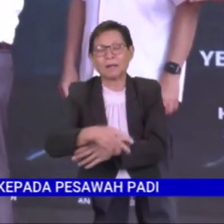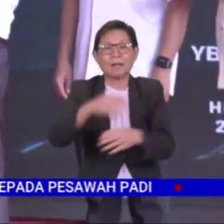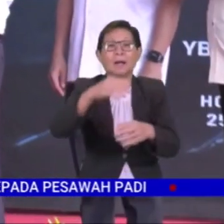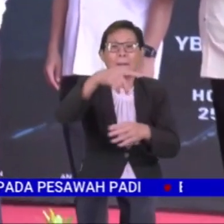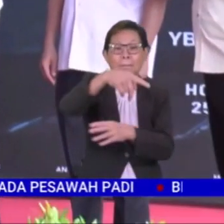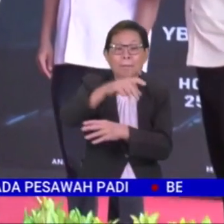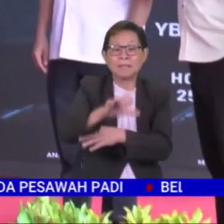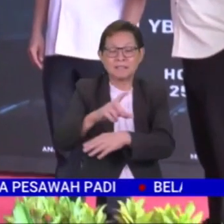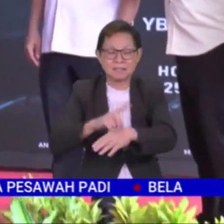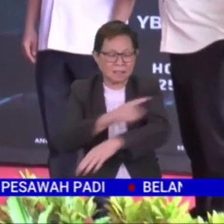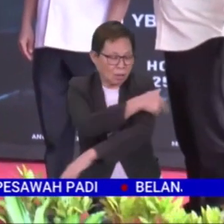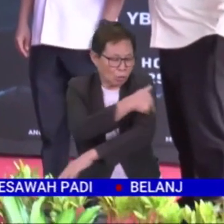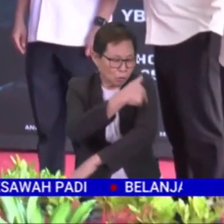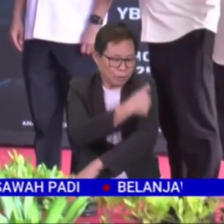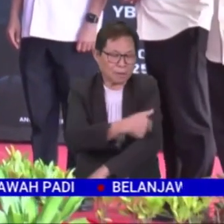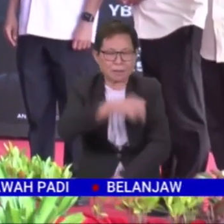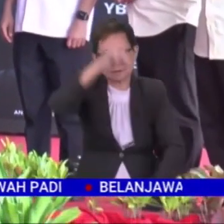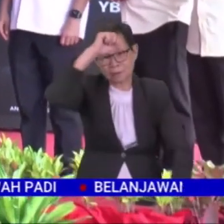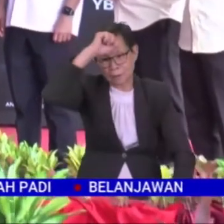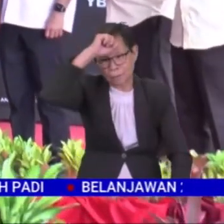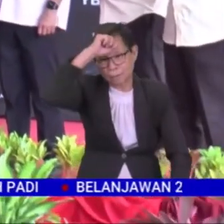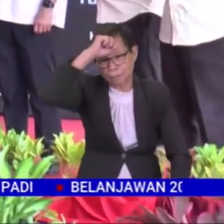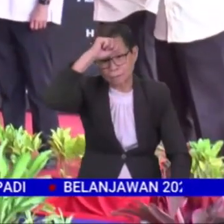di Hospital segamat